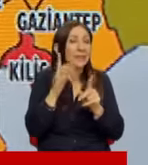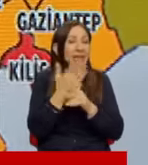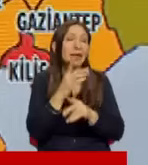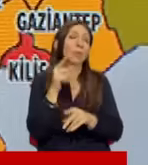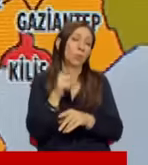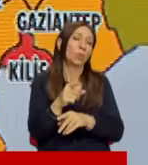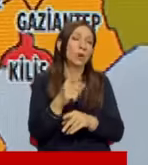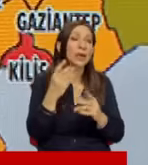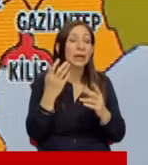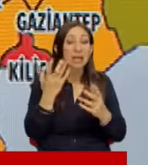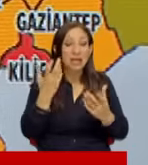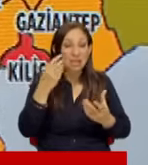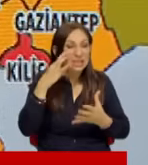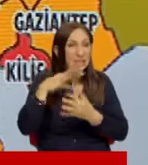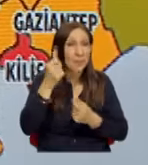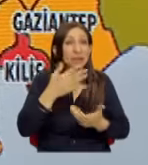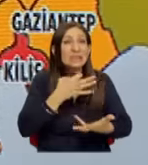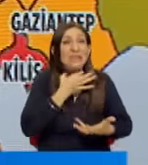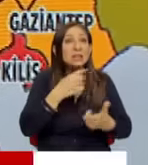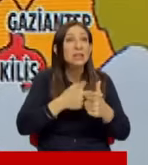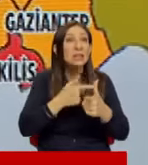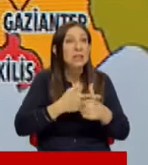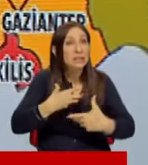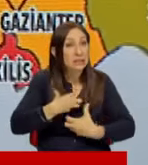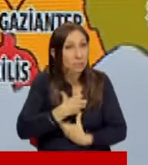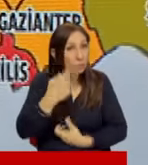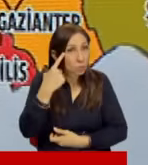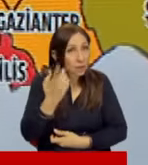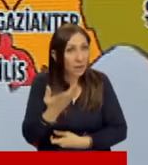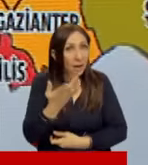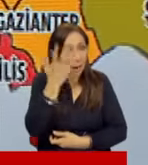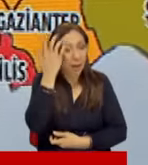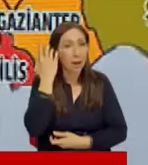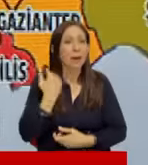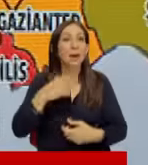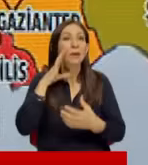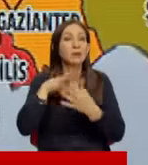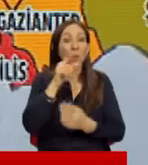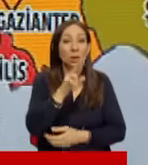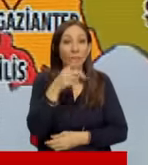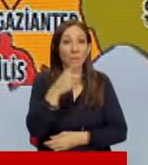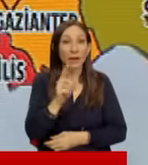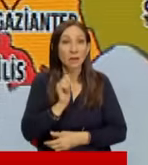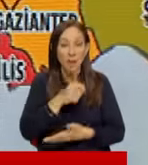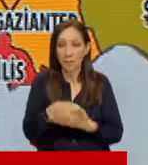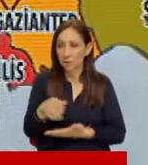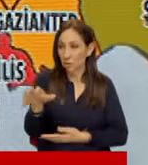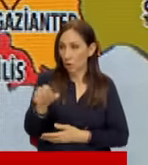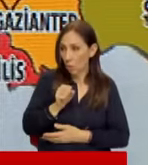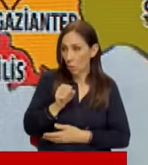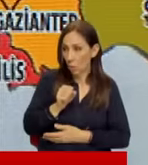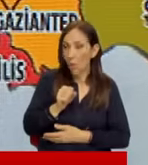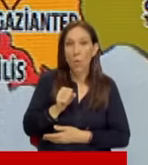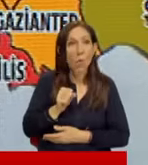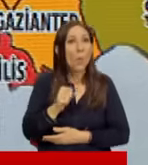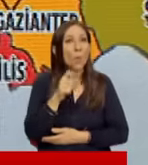de belki o. Yanan yangını görülmemiş. Kira krizini gerçekten düşünsenize. Tabii insanlar tabii. Ya 17 bin lira asgari ücret olan bir memlekette